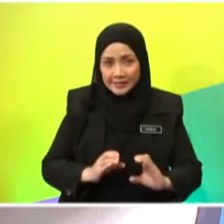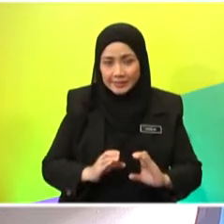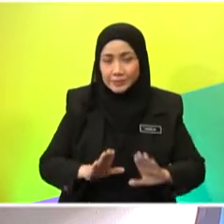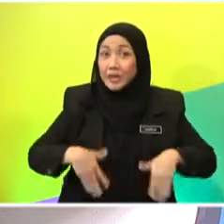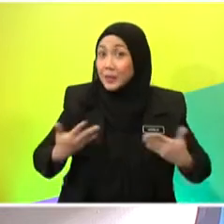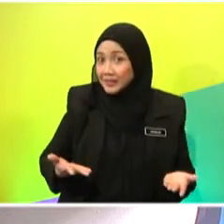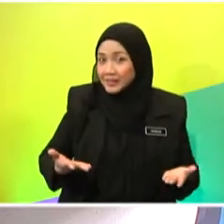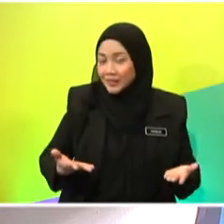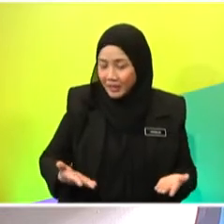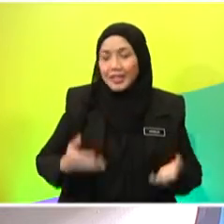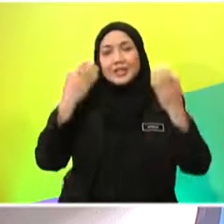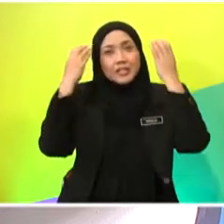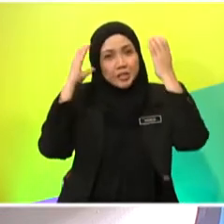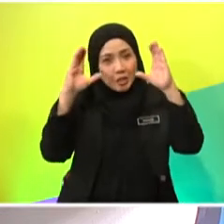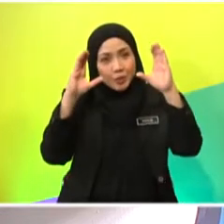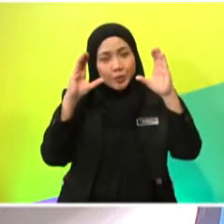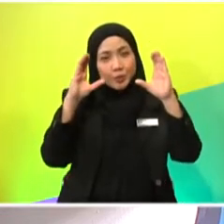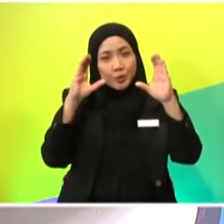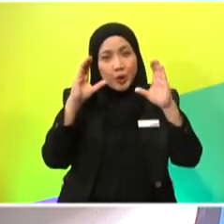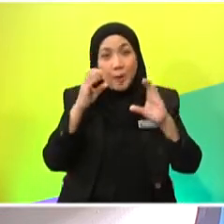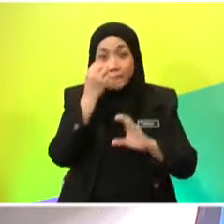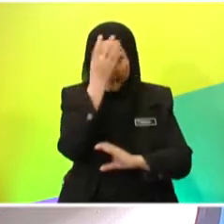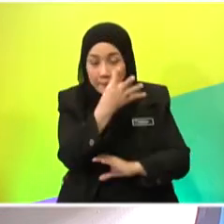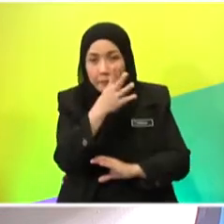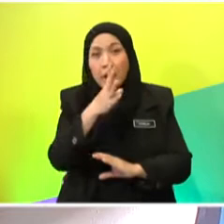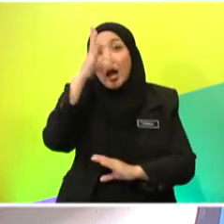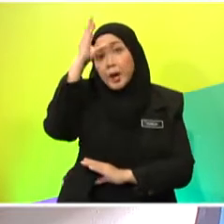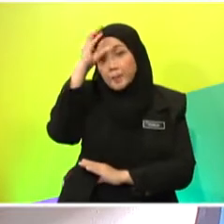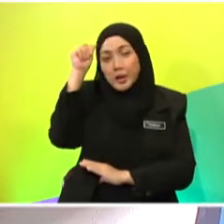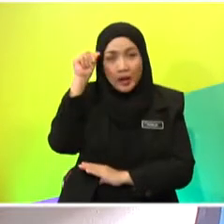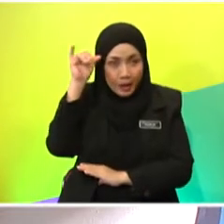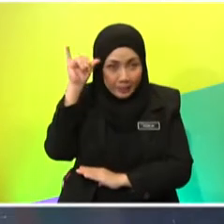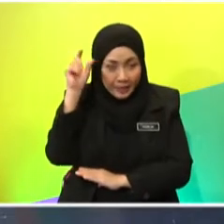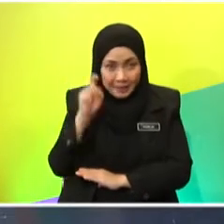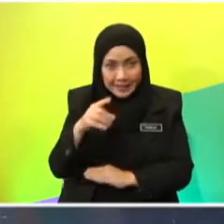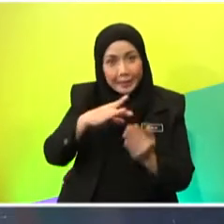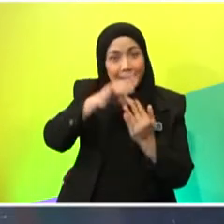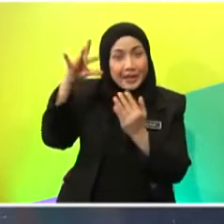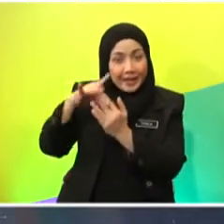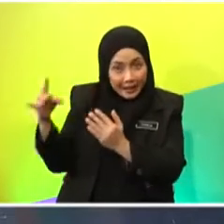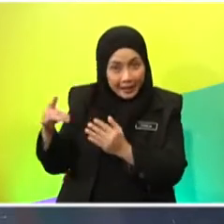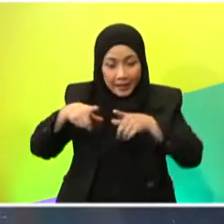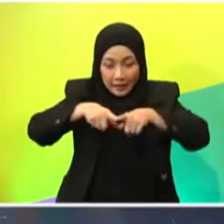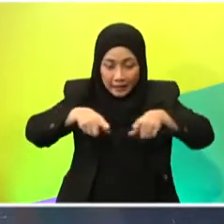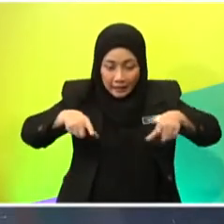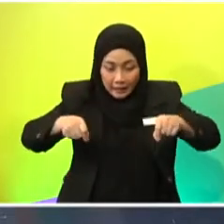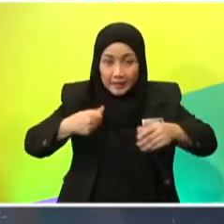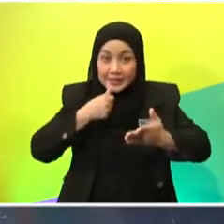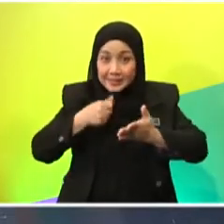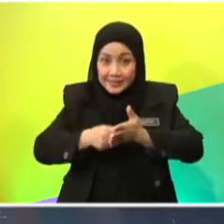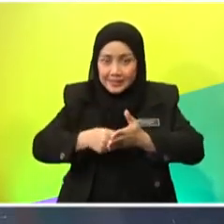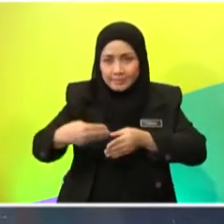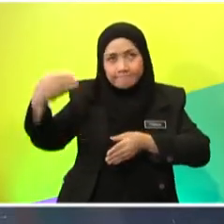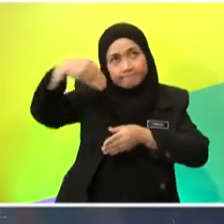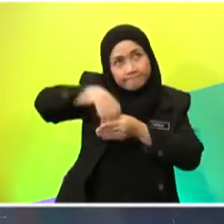AC kuperlukan Iman pilih apel sampun yang berwarna di atas meja lepas dah pilih warna